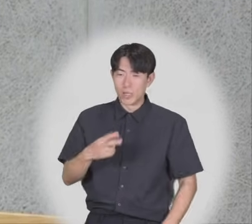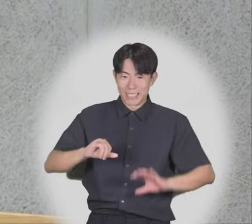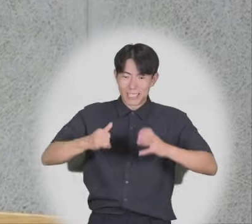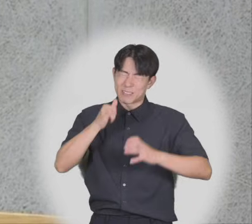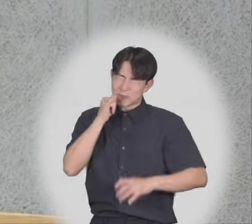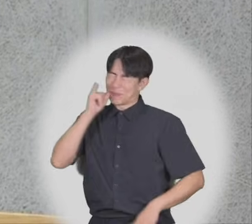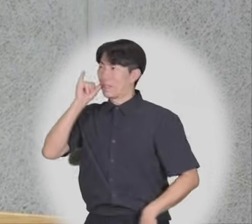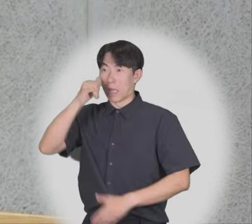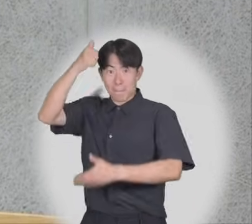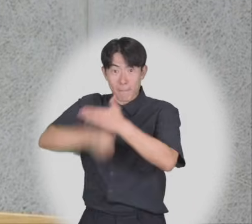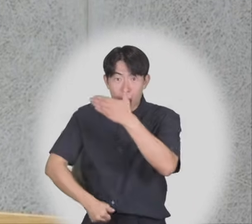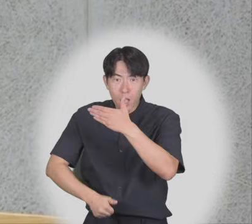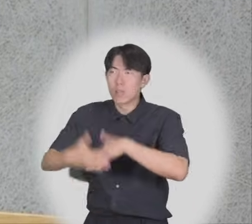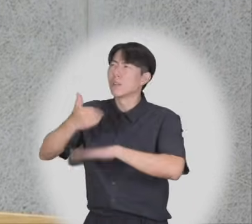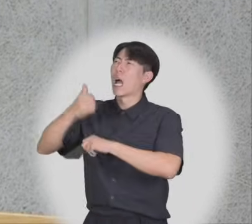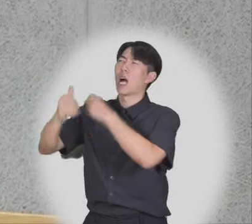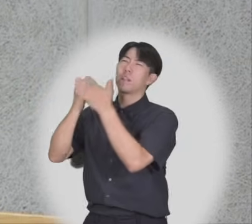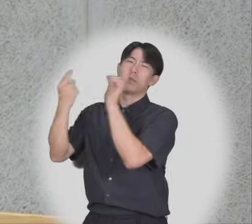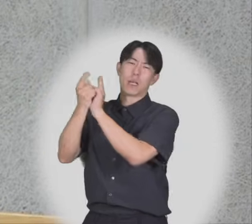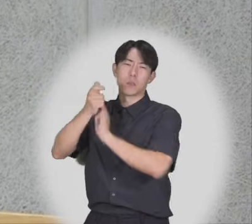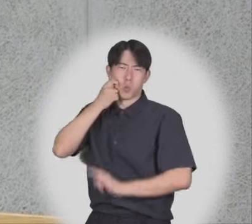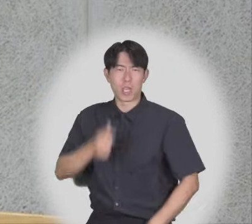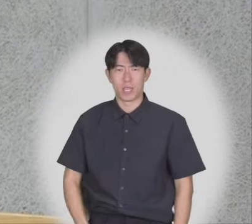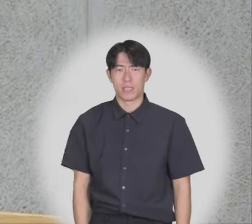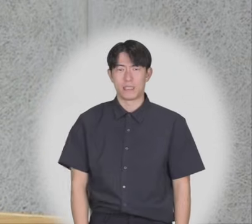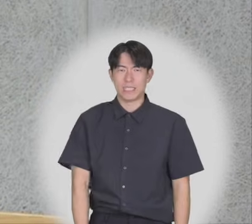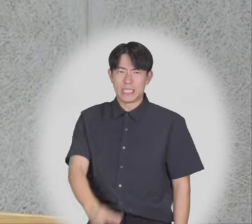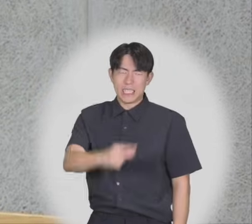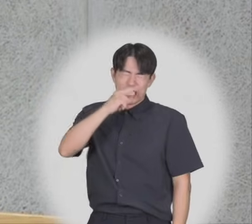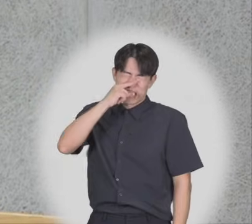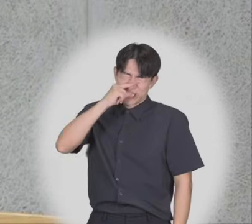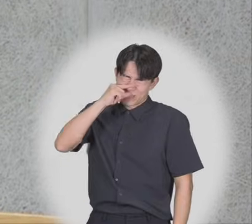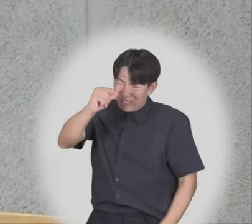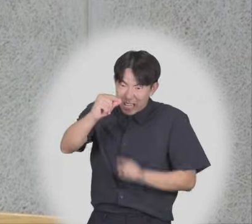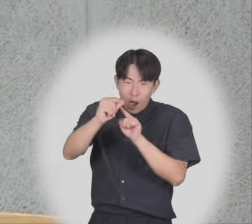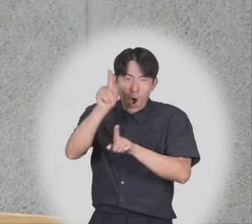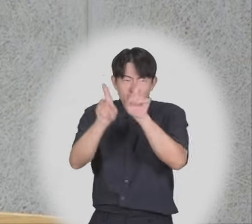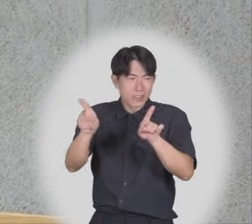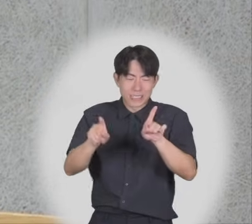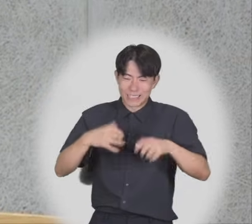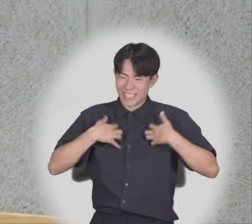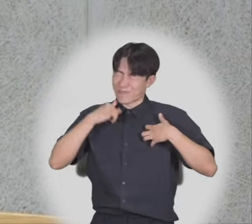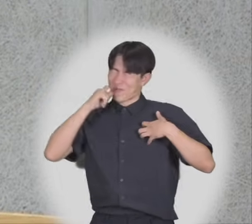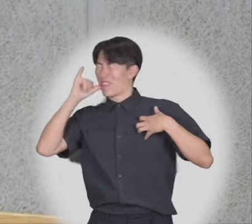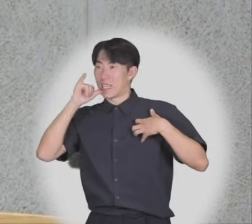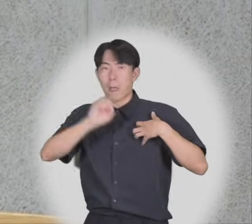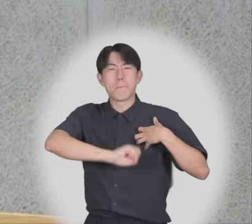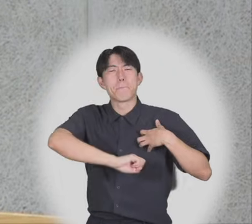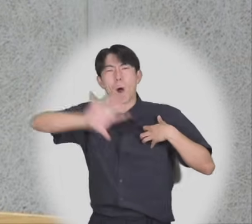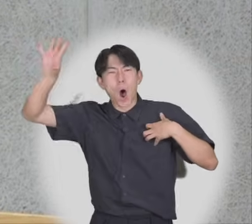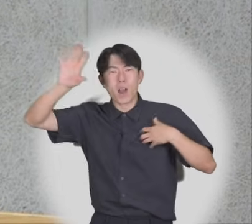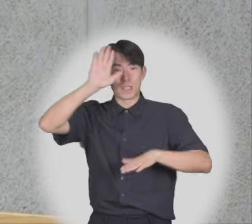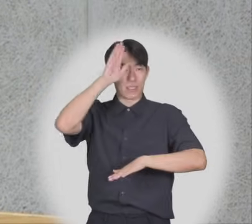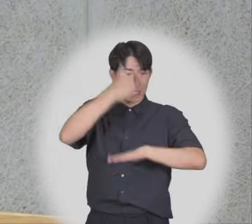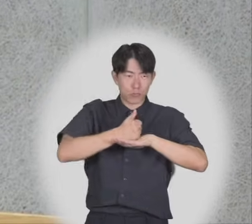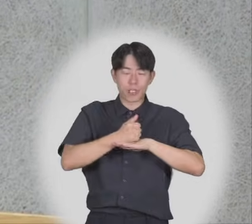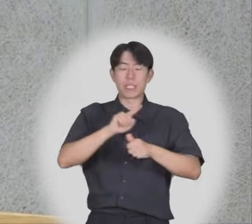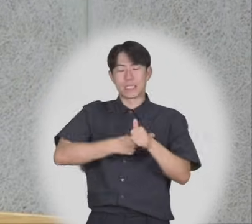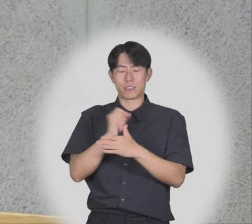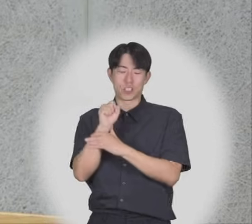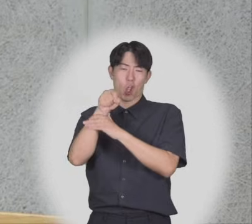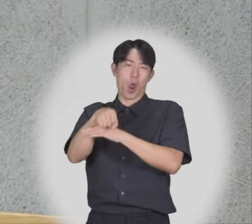없어요. 이 가시, 이거를 뽑아내야 열매를 맺는 삶을 살 수 있습니다. 그